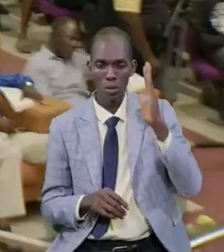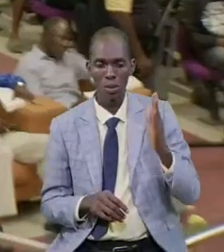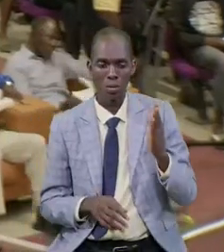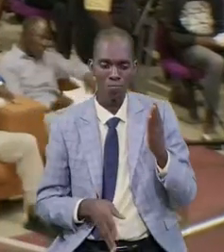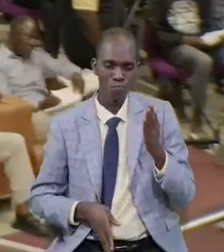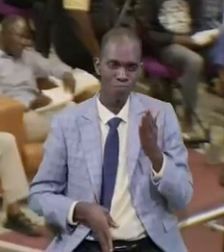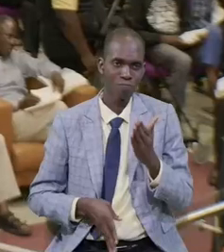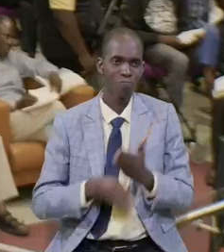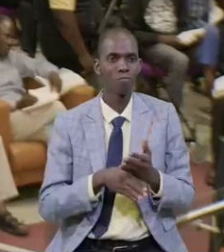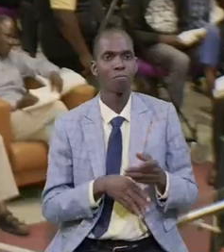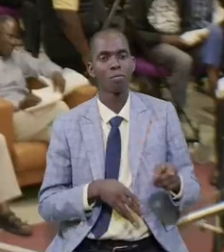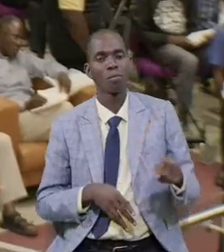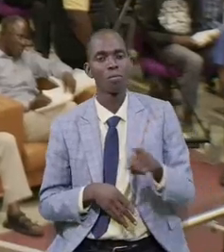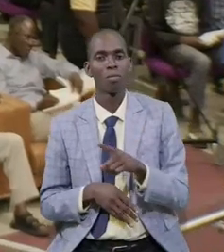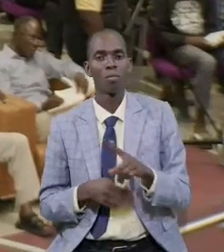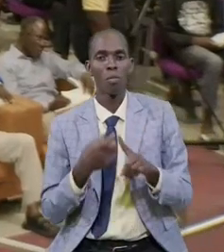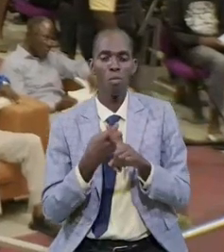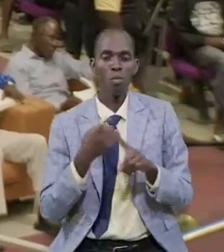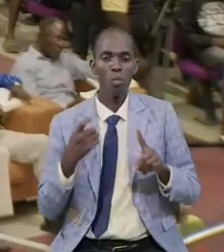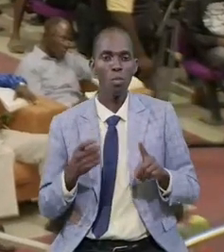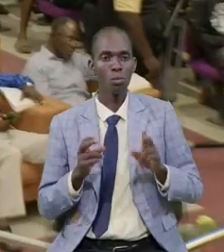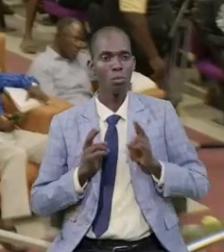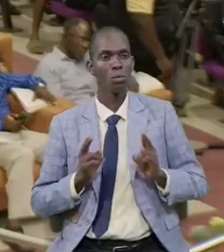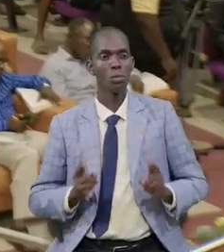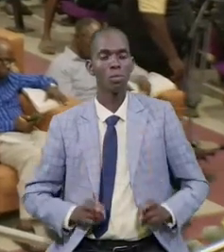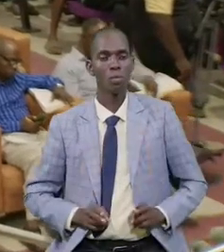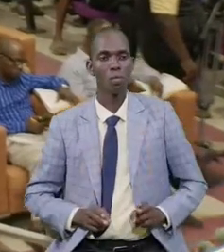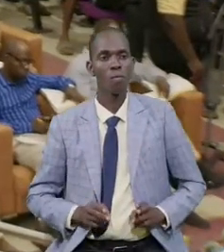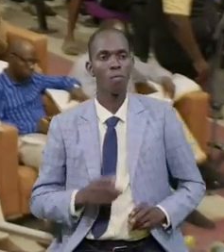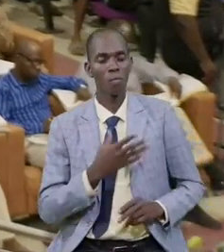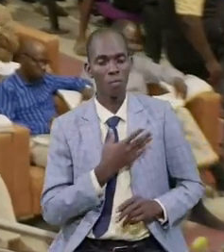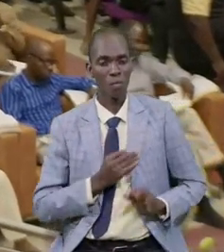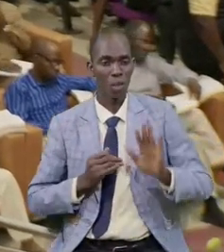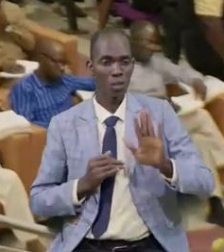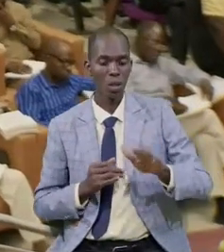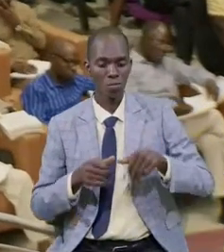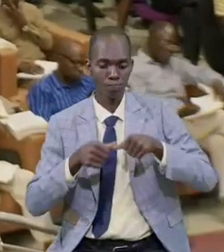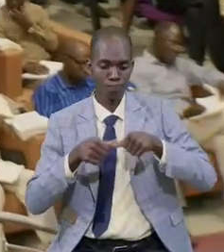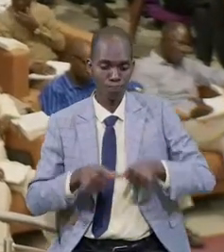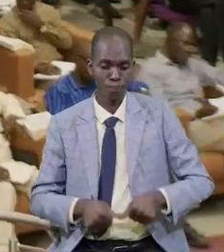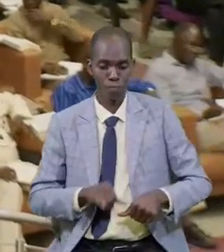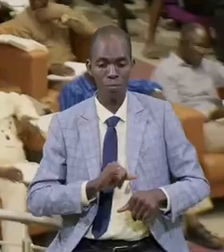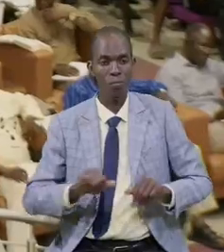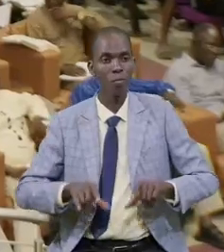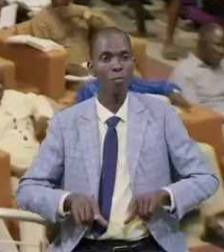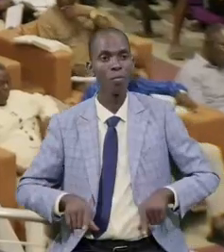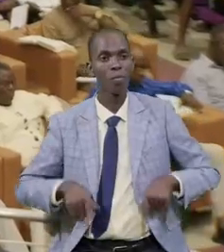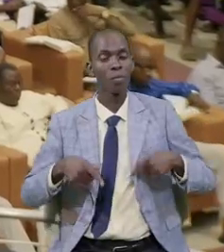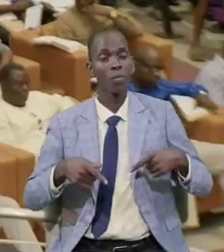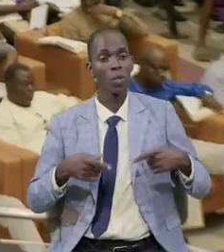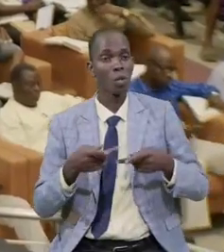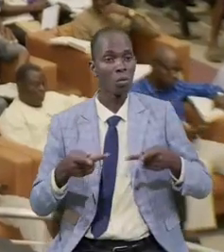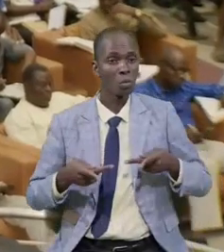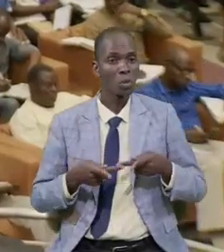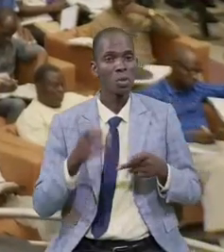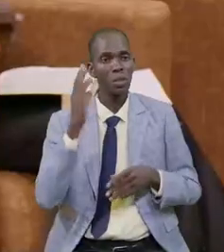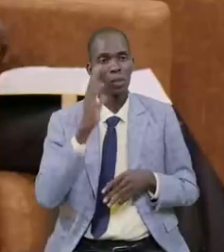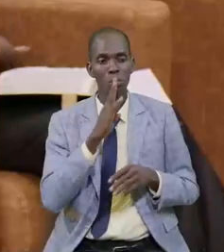on te chassera du milieu des hommes. Tu auras ta